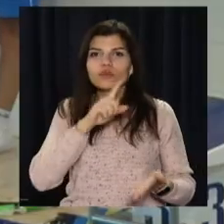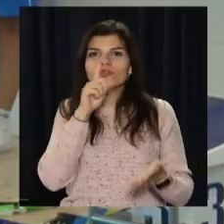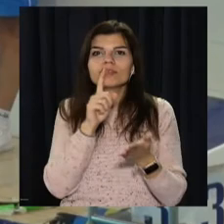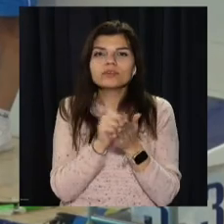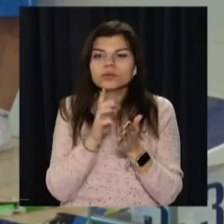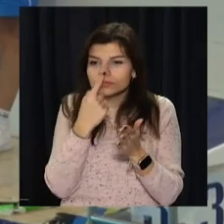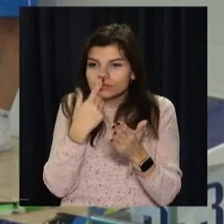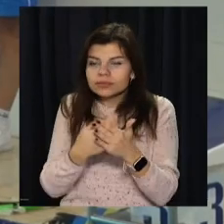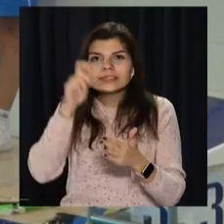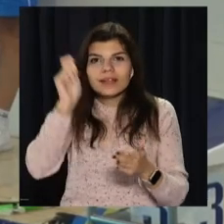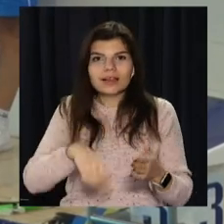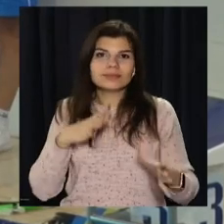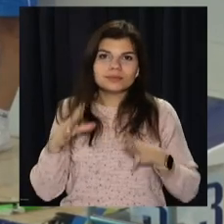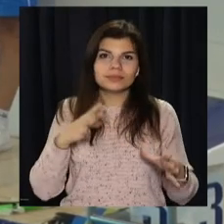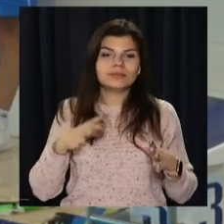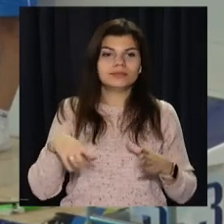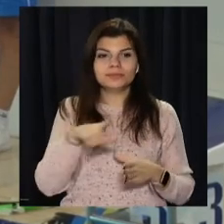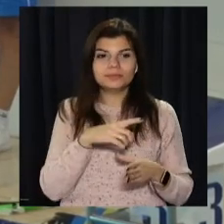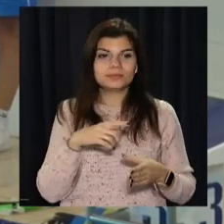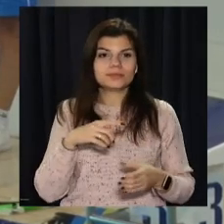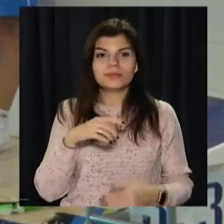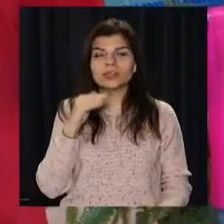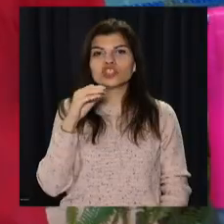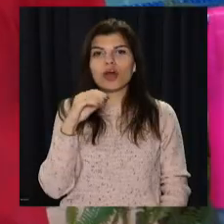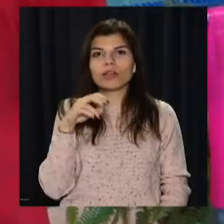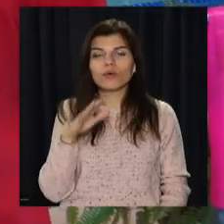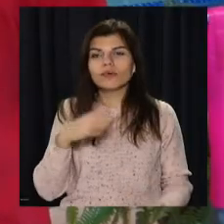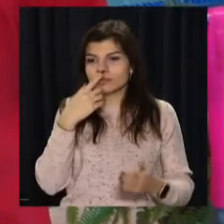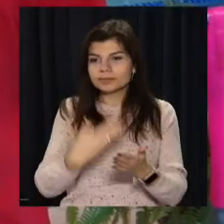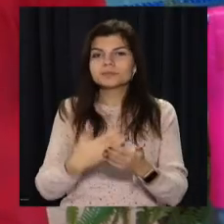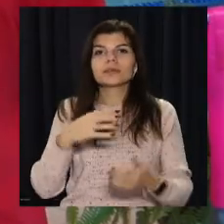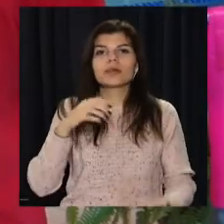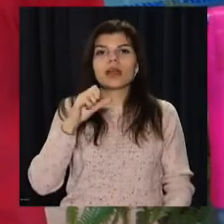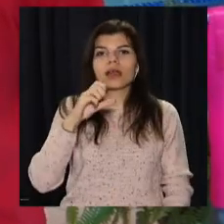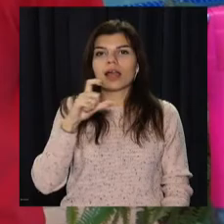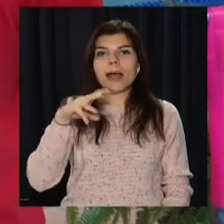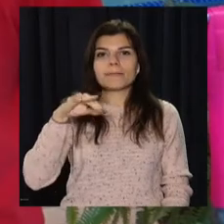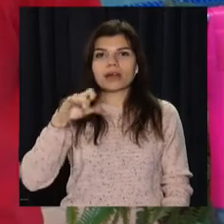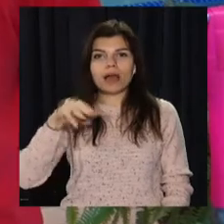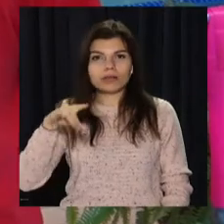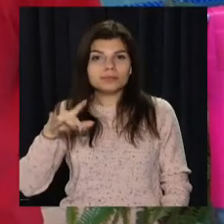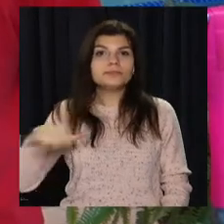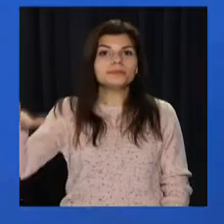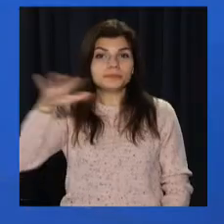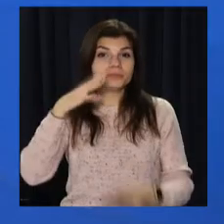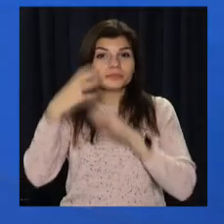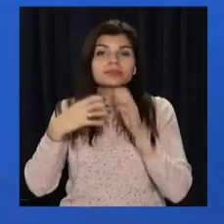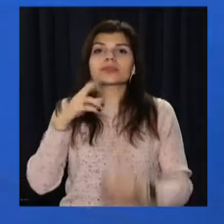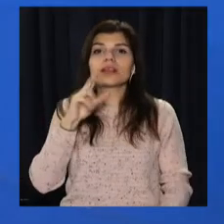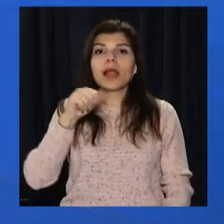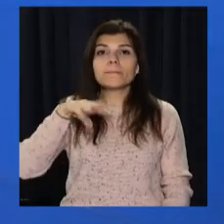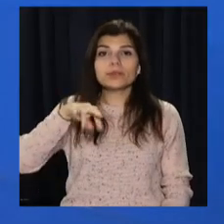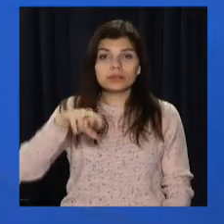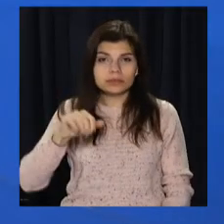відповідальні старти року. Олександр Желтяков в середині грудня поїде в Арабські Емірати на дорослий чемпіонат світу. А Каміла Ісаєва